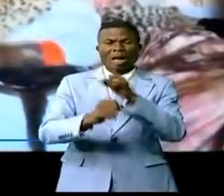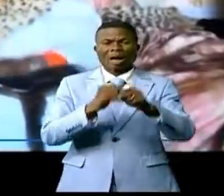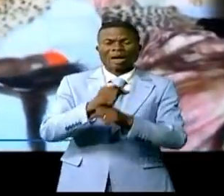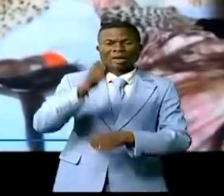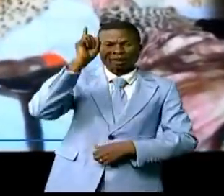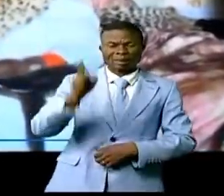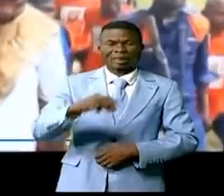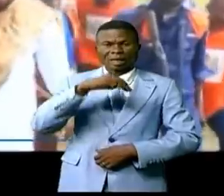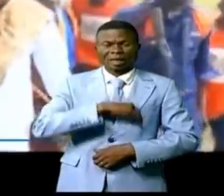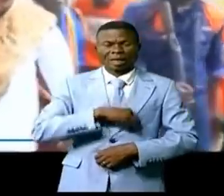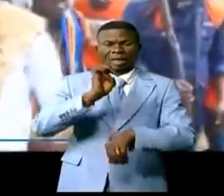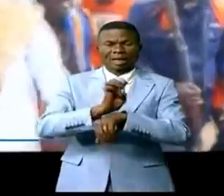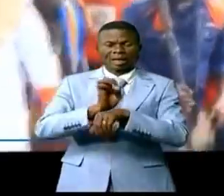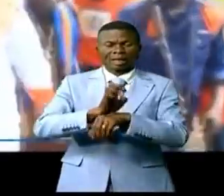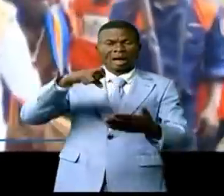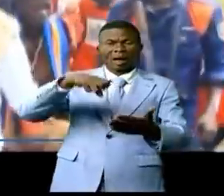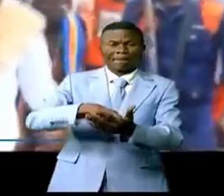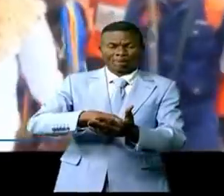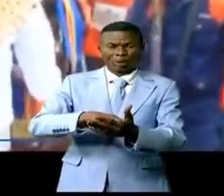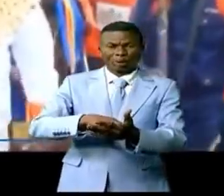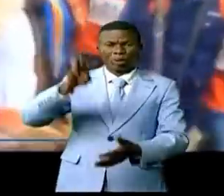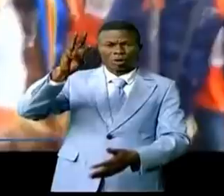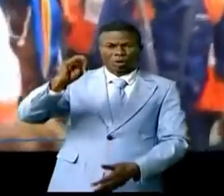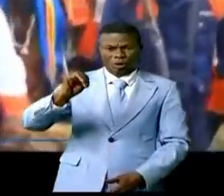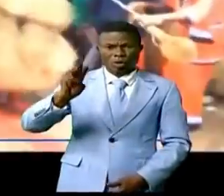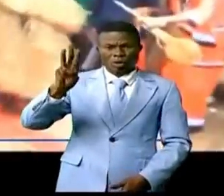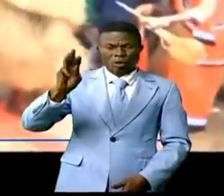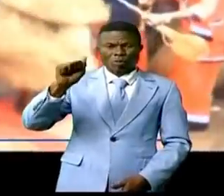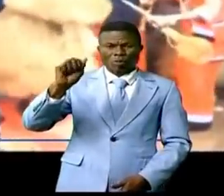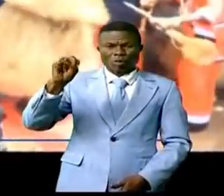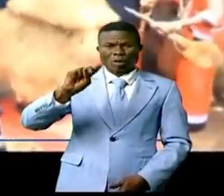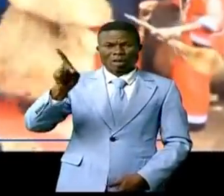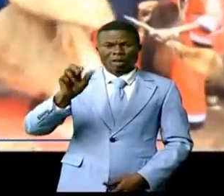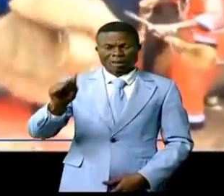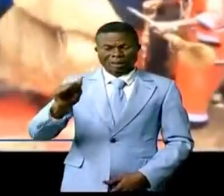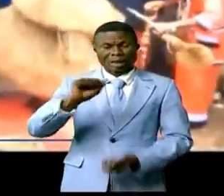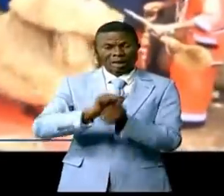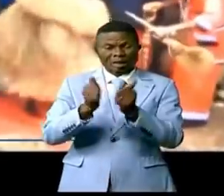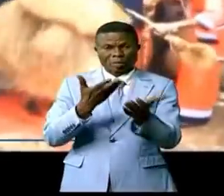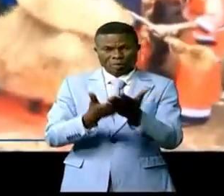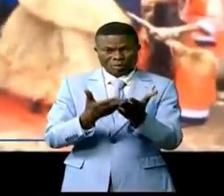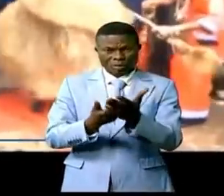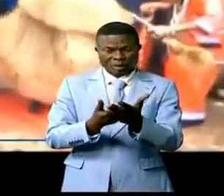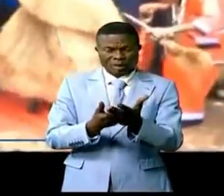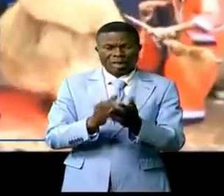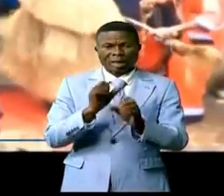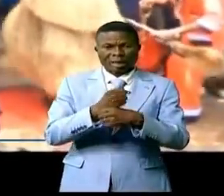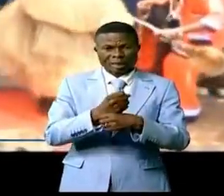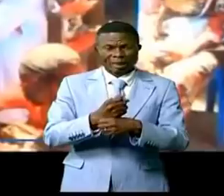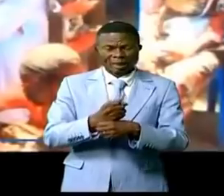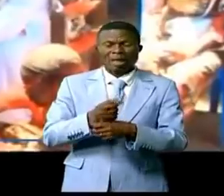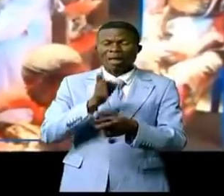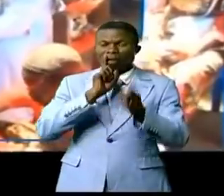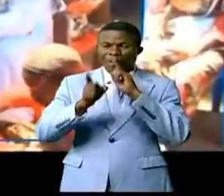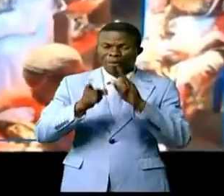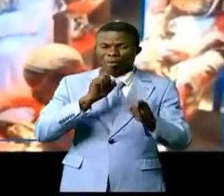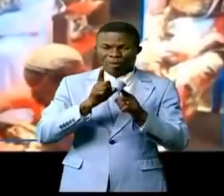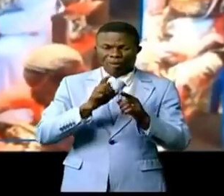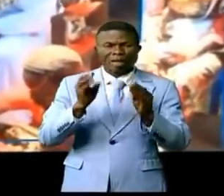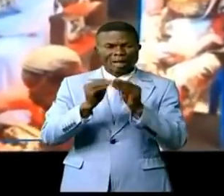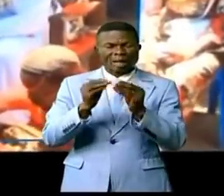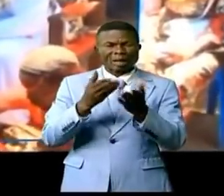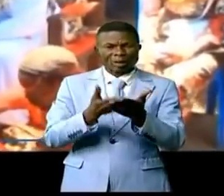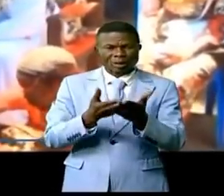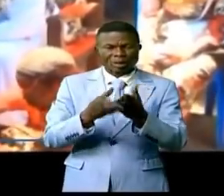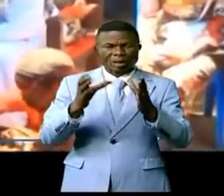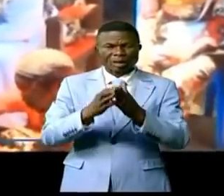mission protestante de Mwanza dans le secteur de Bidungi. Toutes ces questions ont fait l'objet d'échanges au cours de ces rencontres